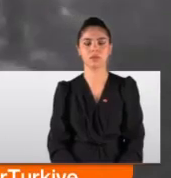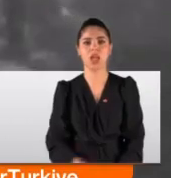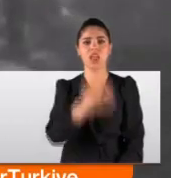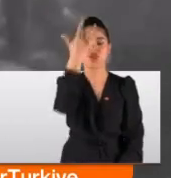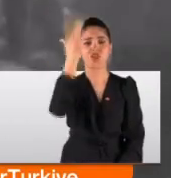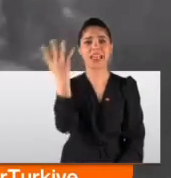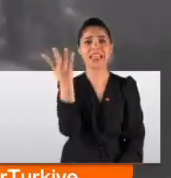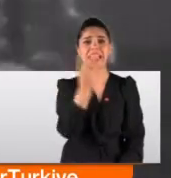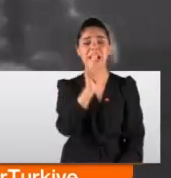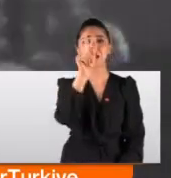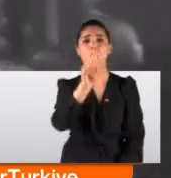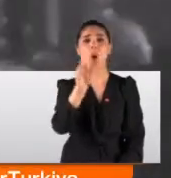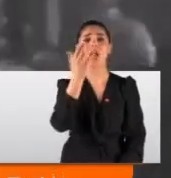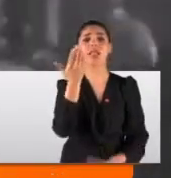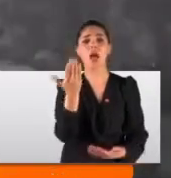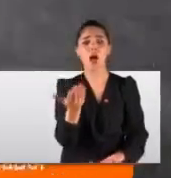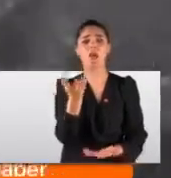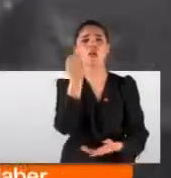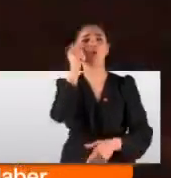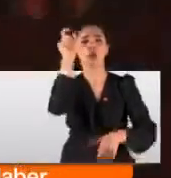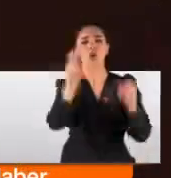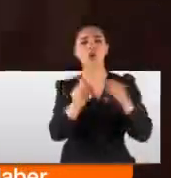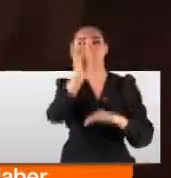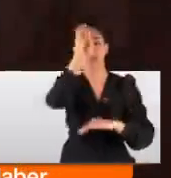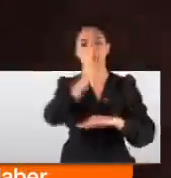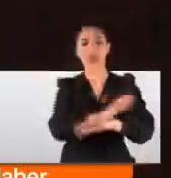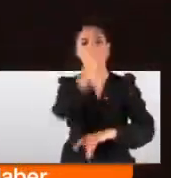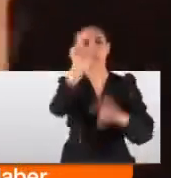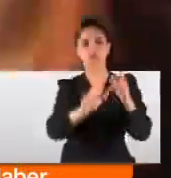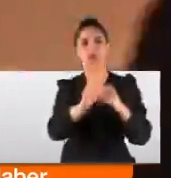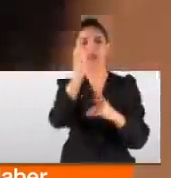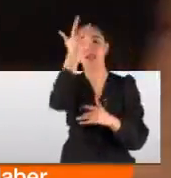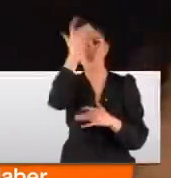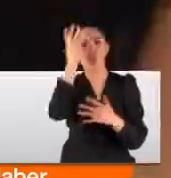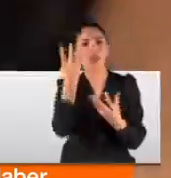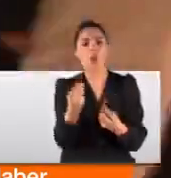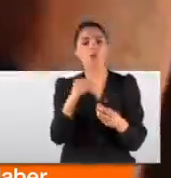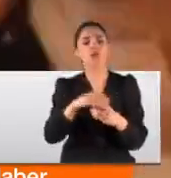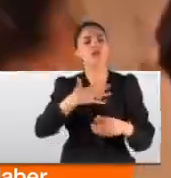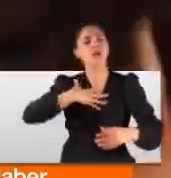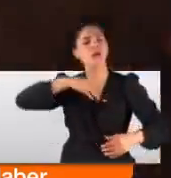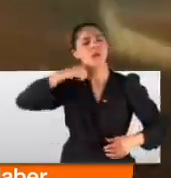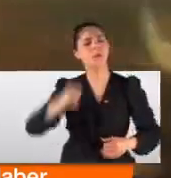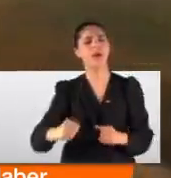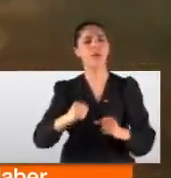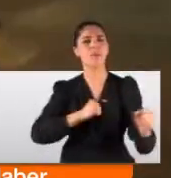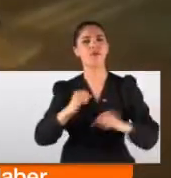Şehit sayısı 17 idi belki ama daha binlerce İstanbullu o mertebeye uzanmak için canını ortaya koydu.